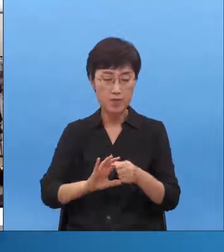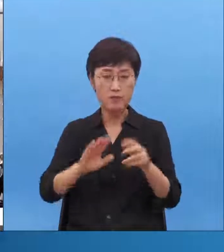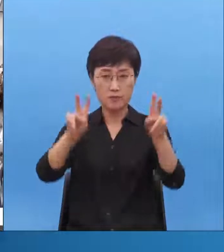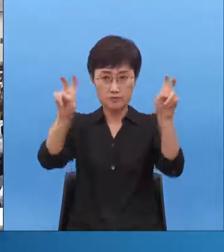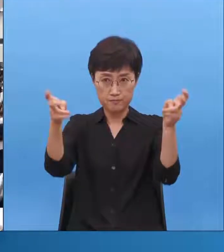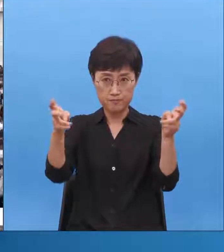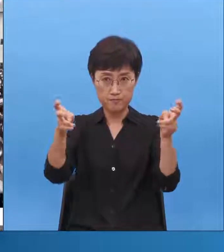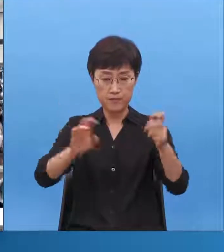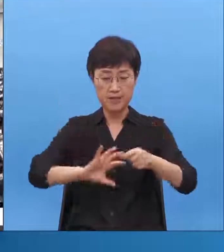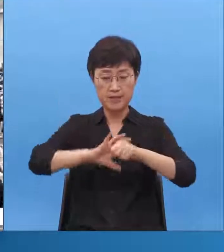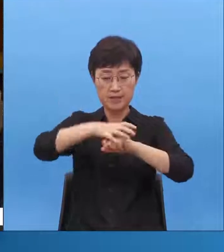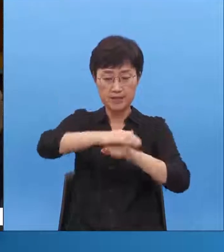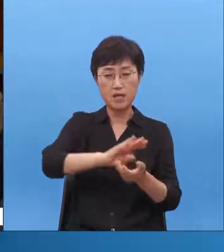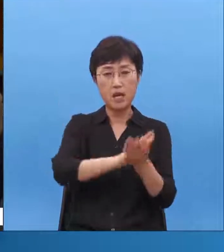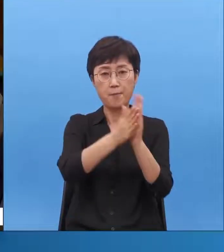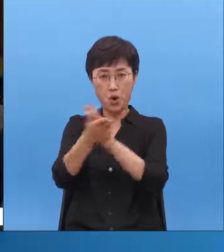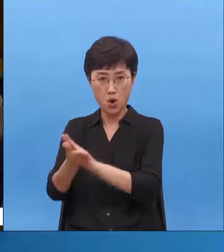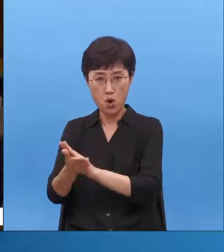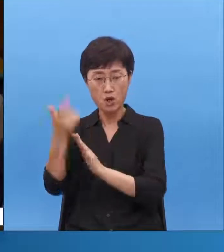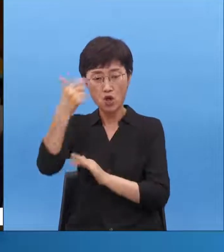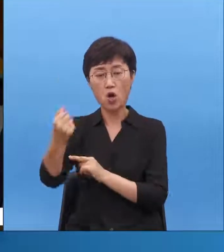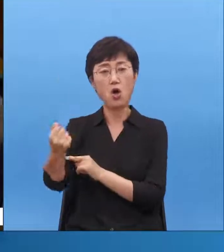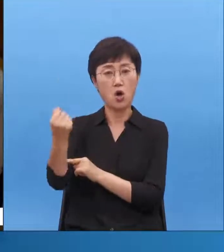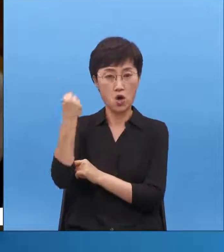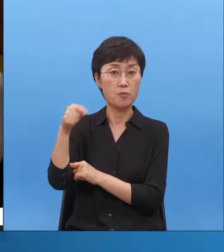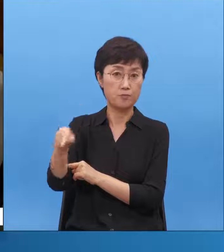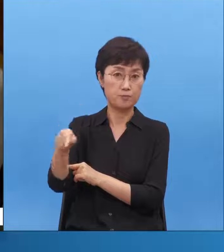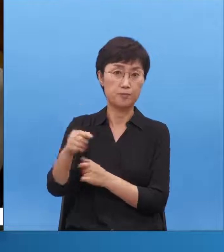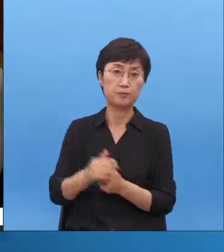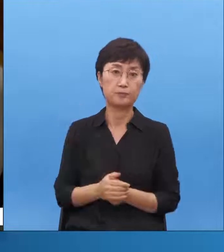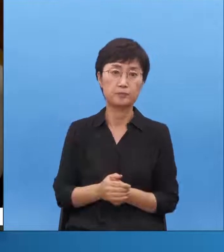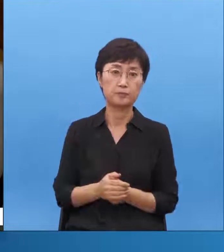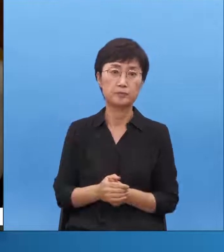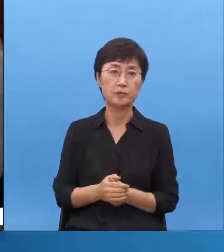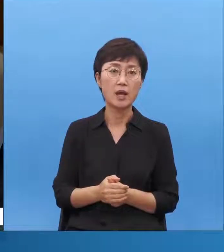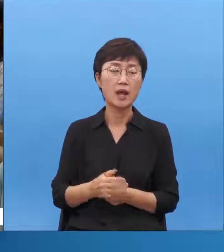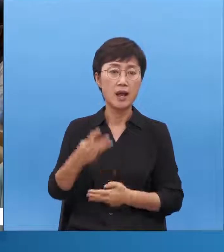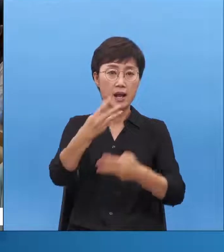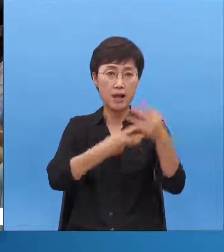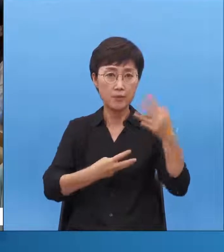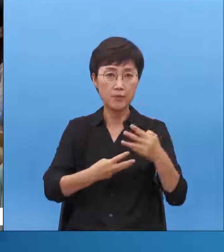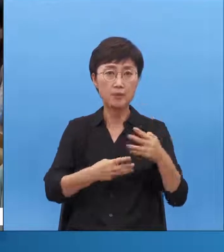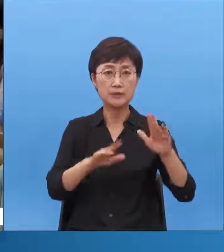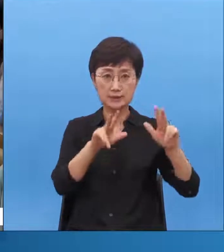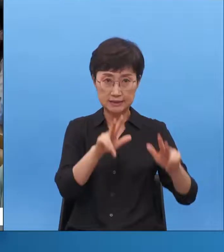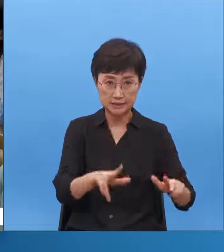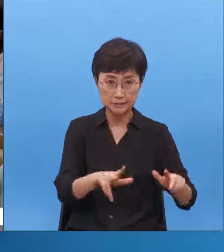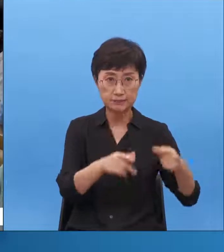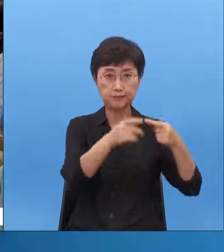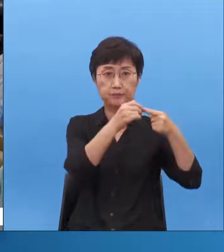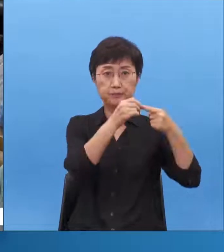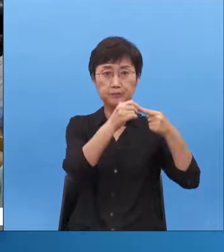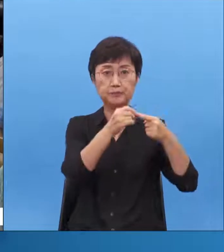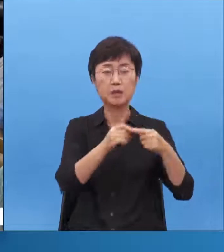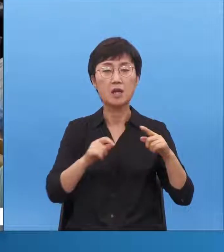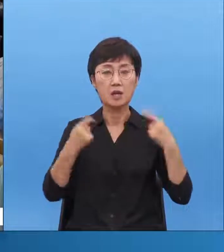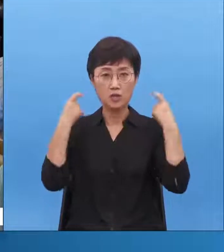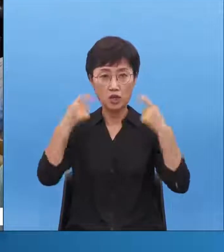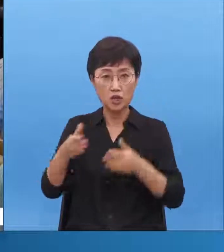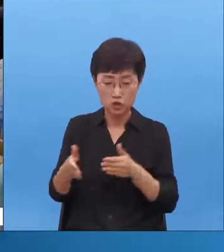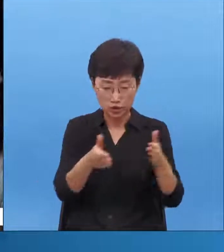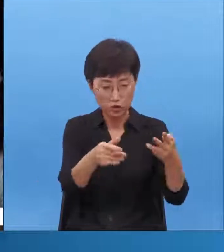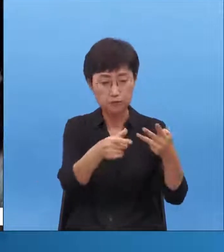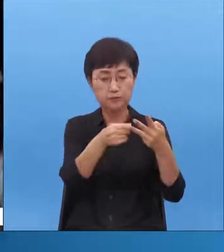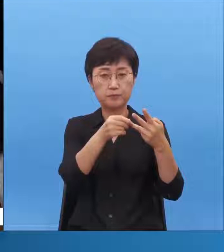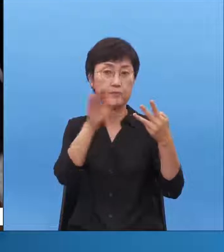변화시키는 영적 작품이란 주제로 랩넌트의 현주소, 랩넌트의 여정, 랩넌트의 미래 준비,